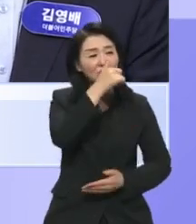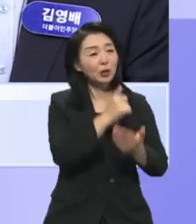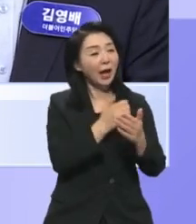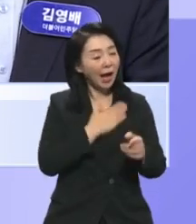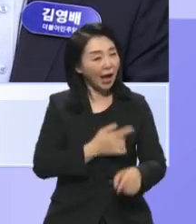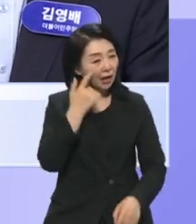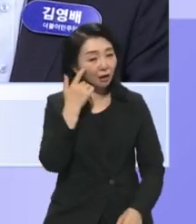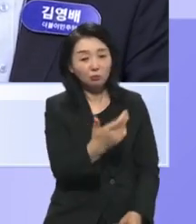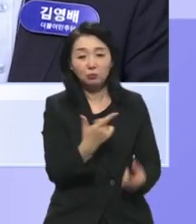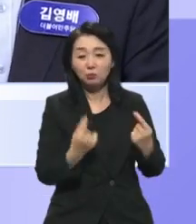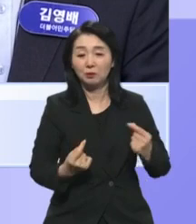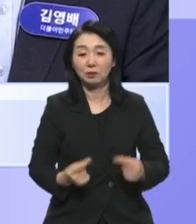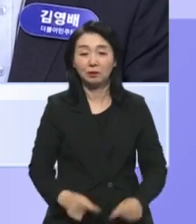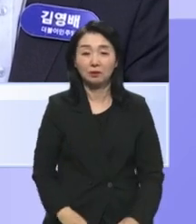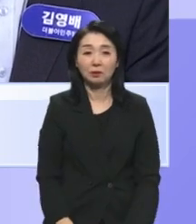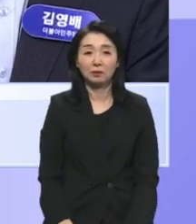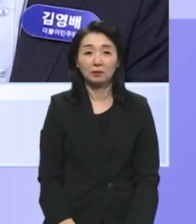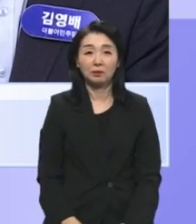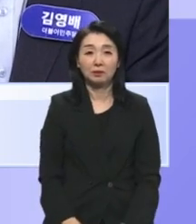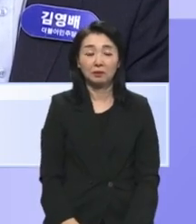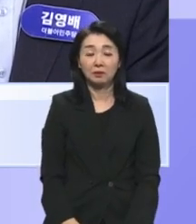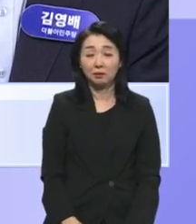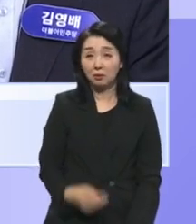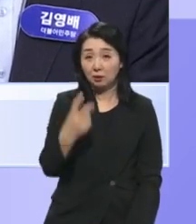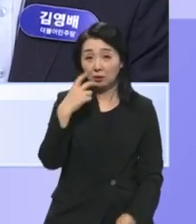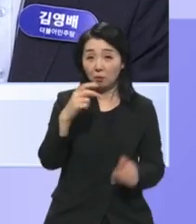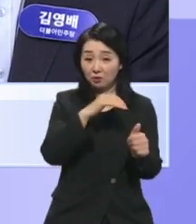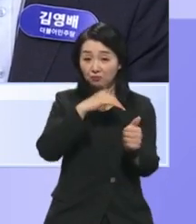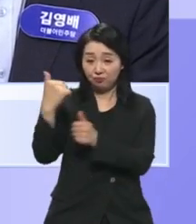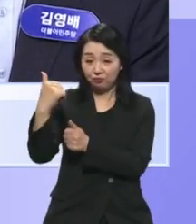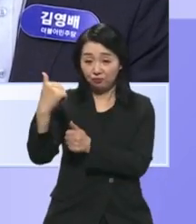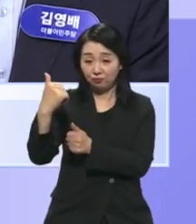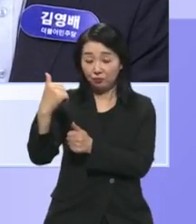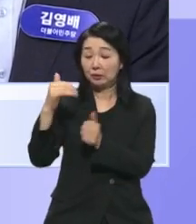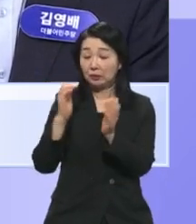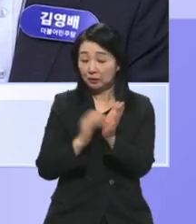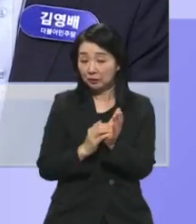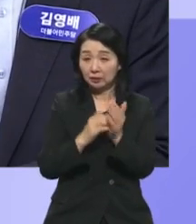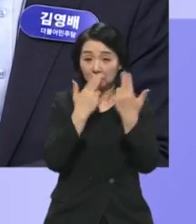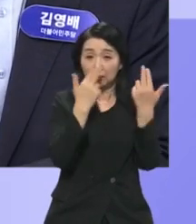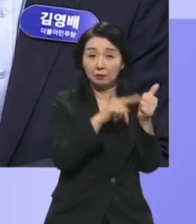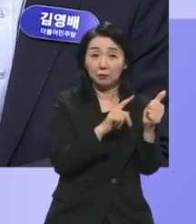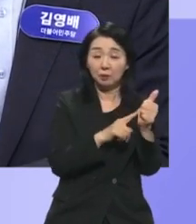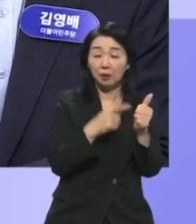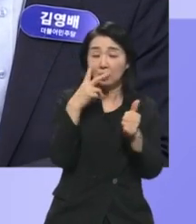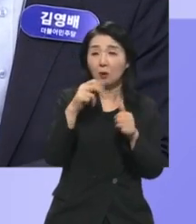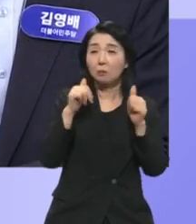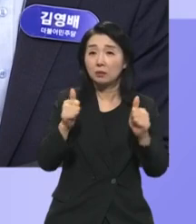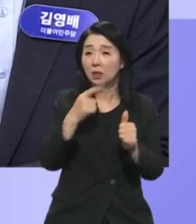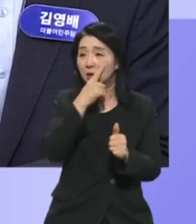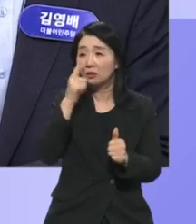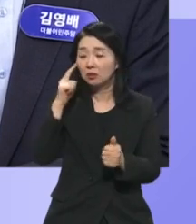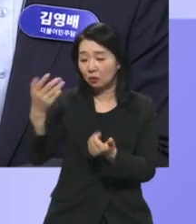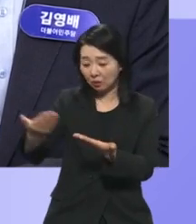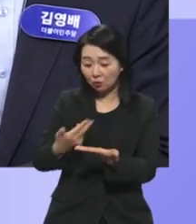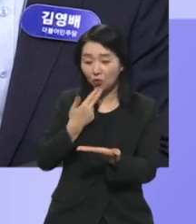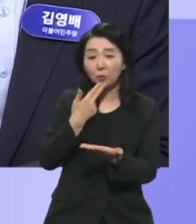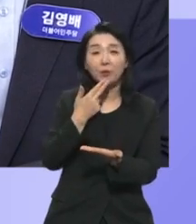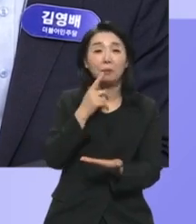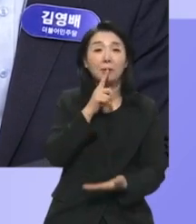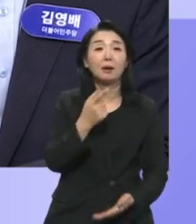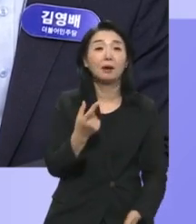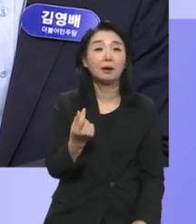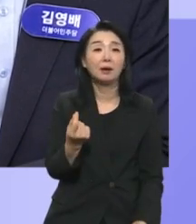어제 또 거기 너무 그제 검찰 소환조사 끝나고 이재명 대표가 검찰이 제대로 된 증거를 제출하지 못했다 이런